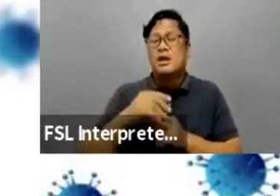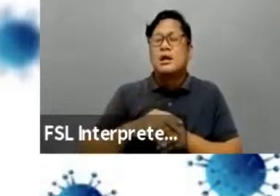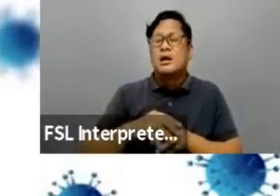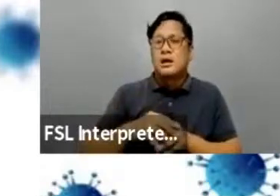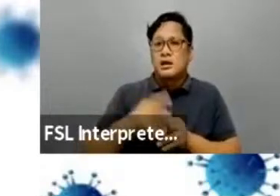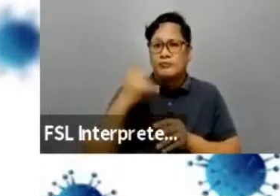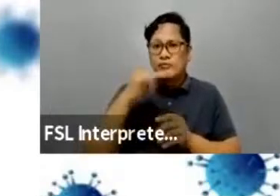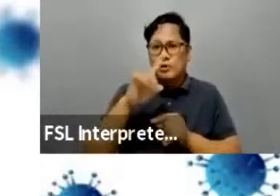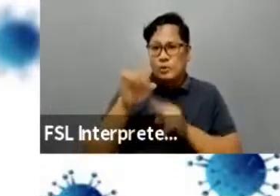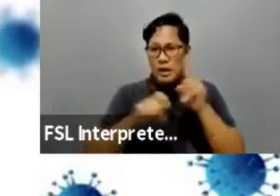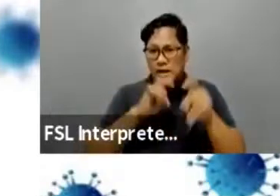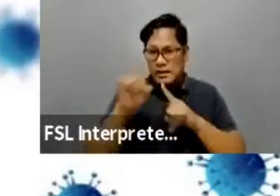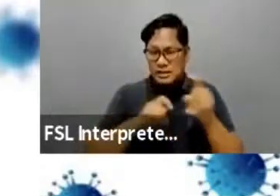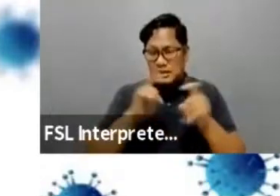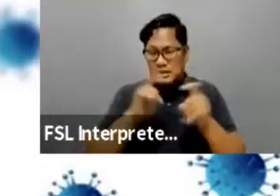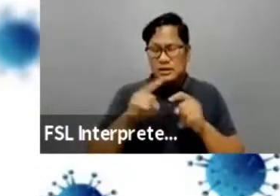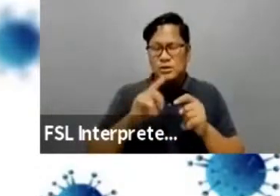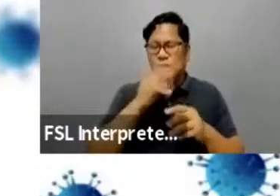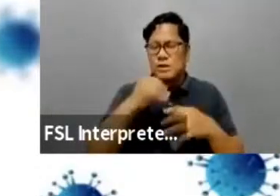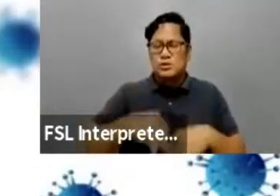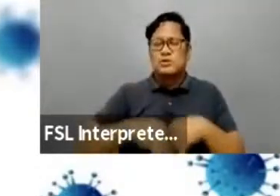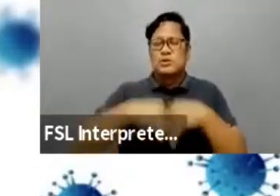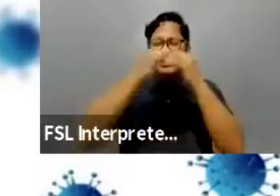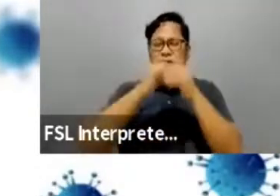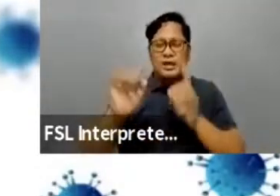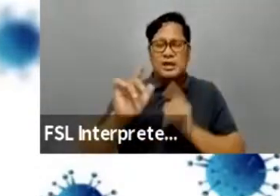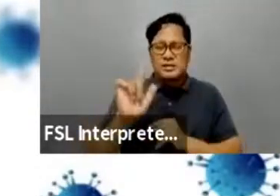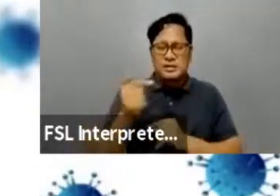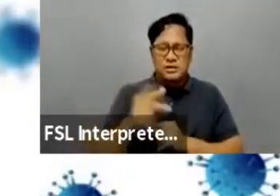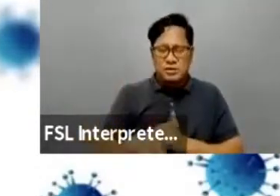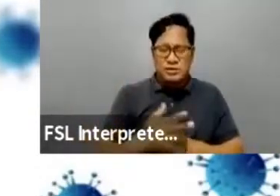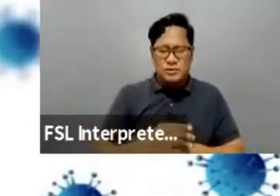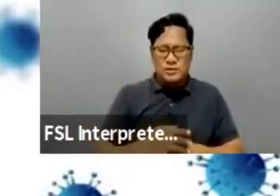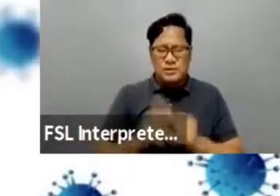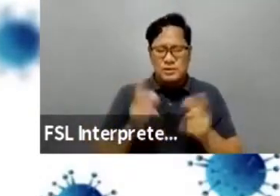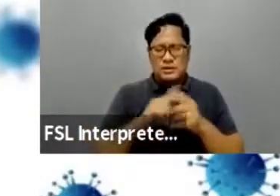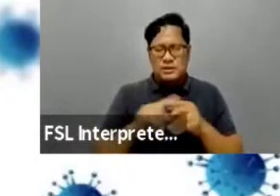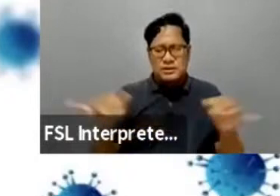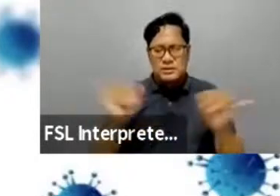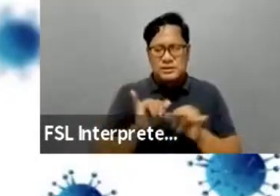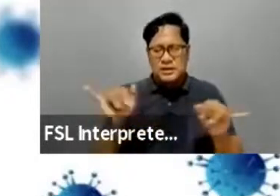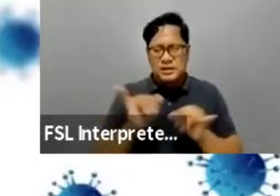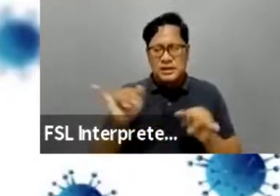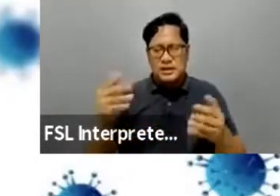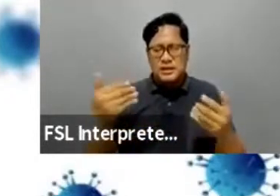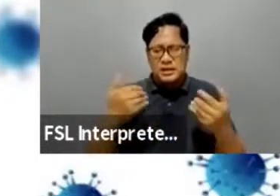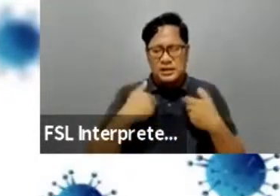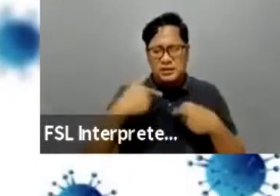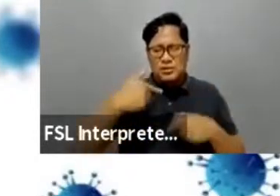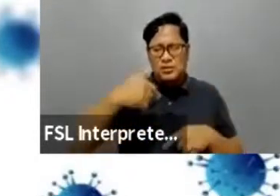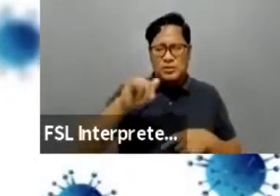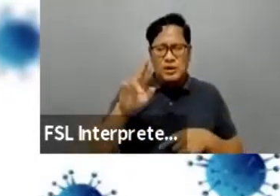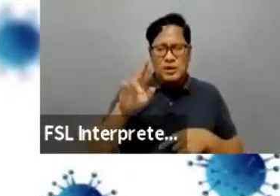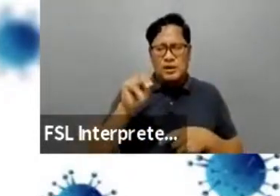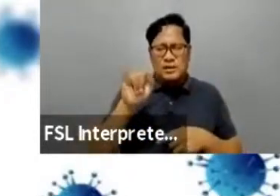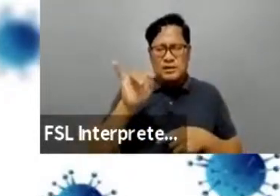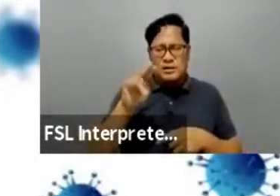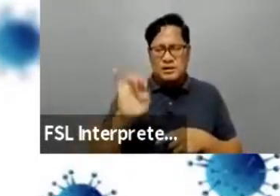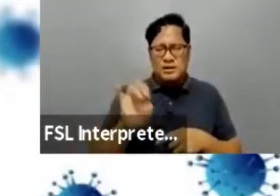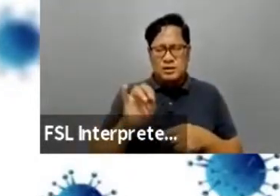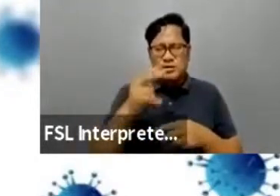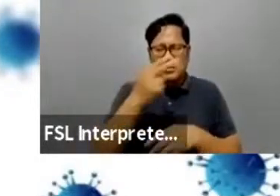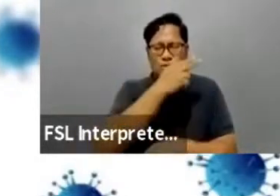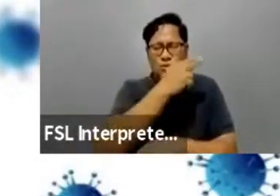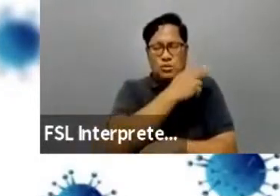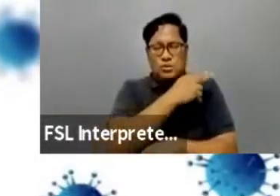facilities na itinayo ng mga LGUs mismo. At syempre, meron tayong mga quarantine hotels kung saan ang ating